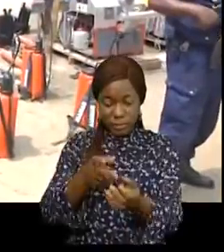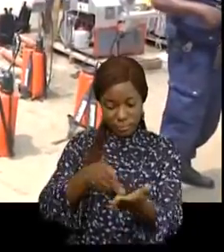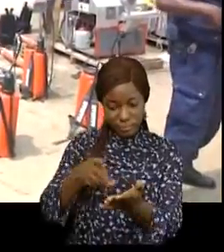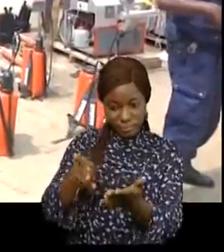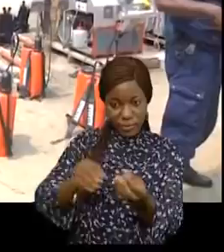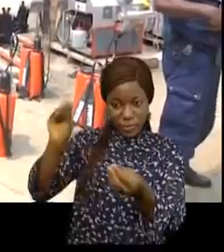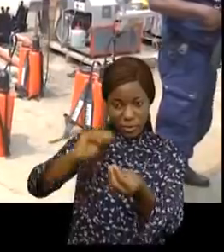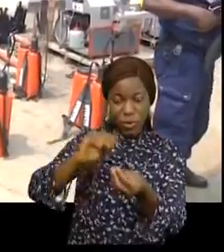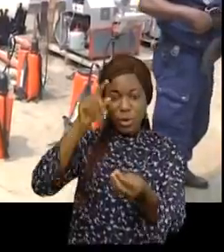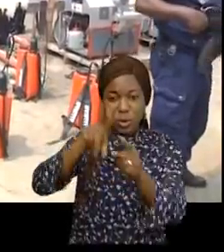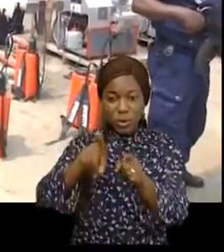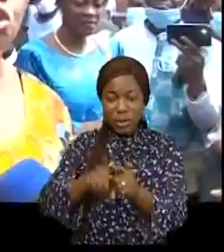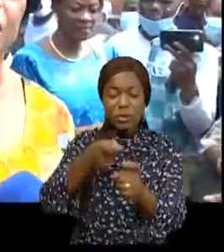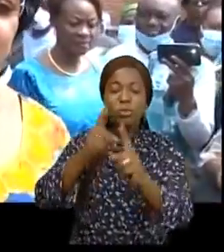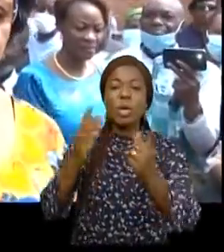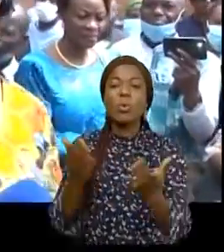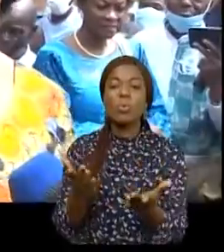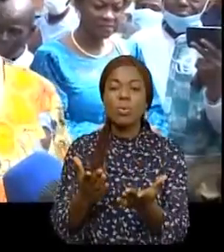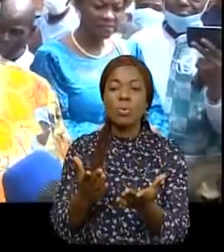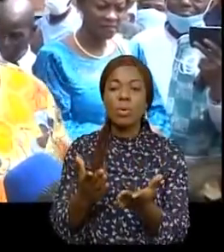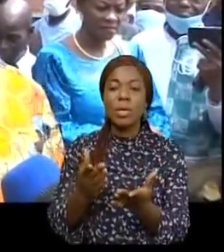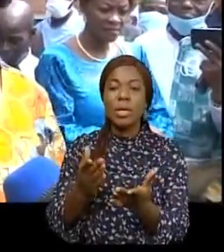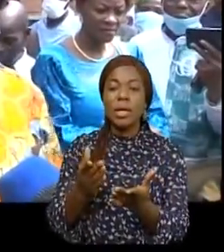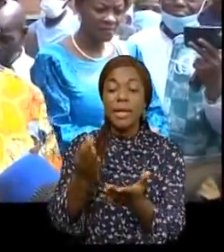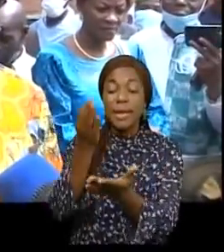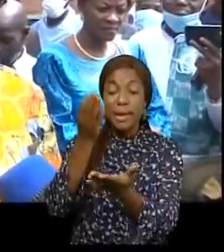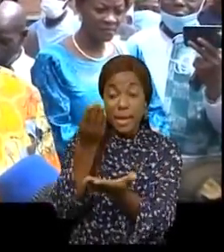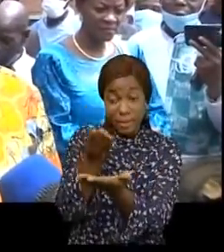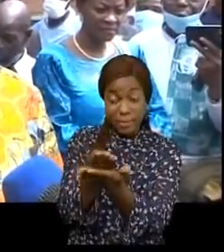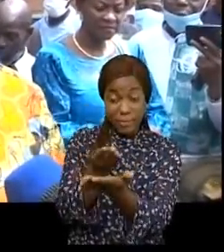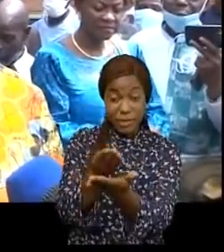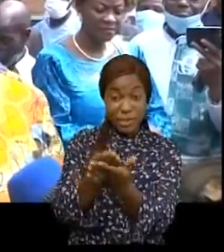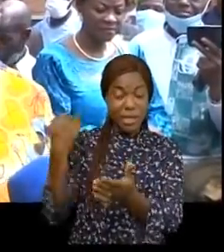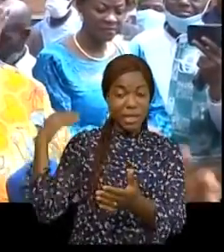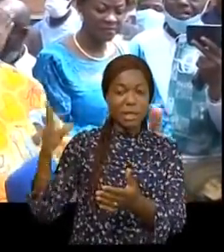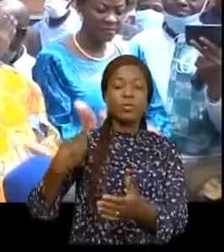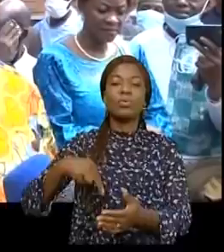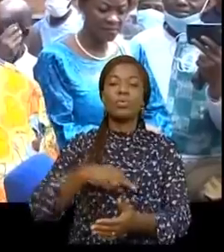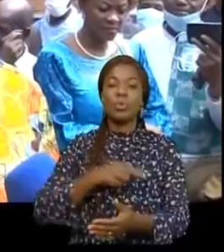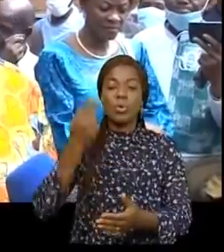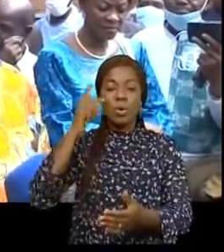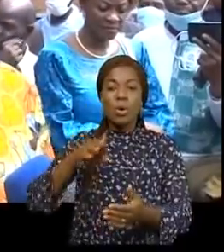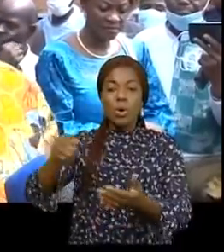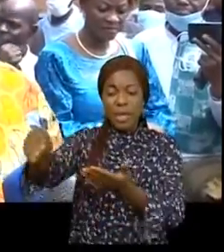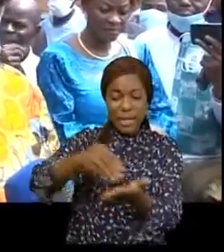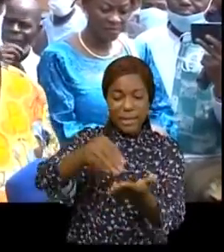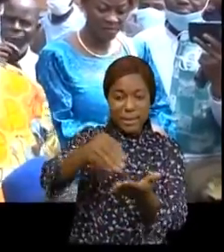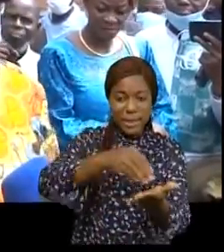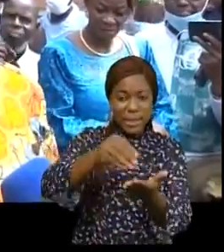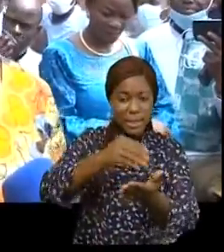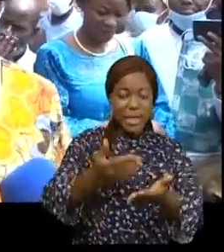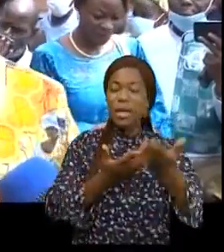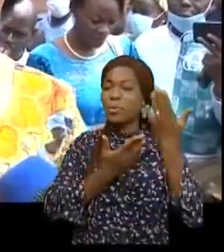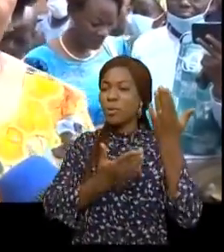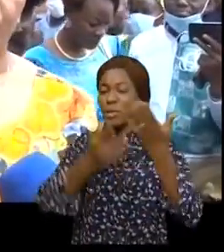prime-là doit provenir de quelque part du budget de l'État. Il faudrait absolument que nous puissions mobiliser les recettes